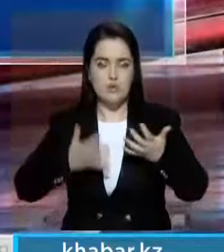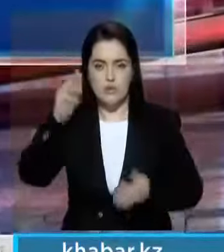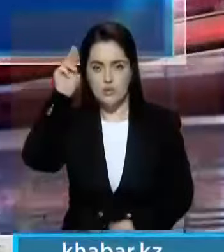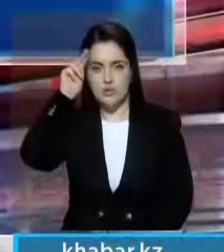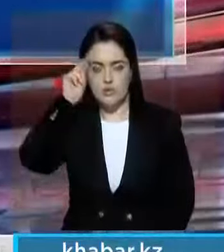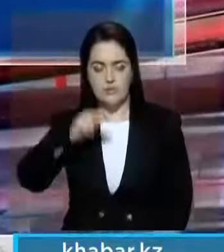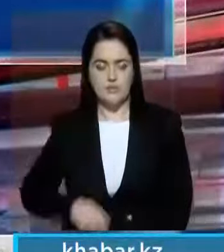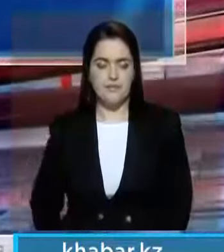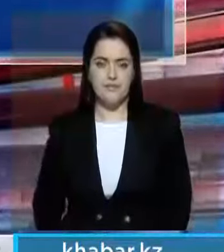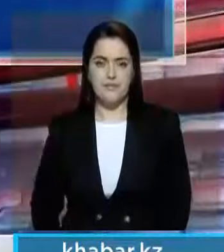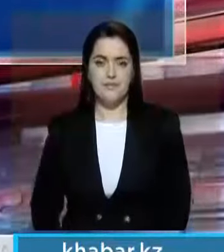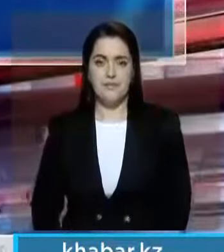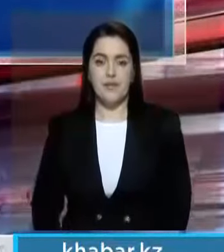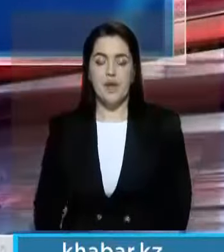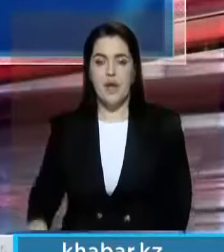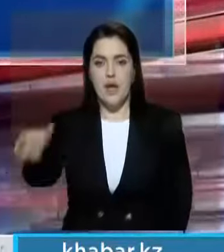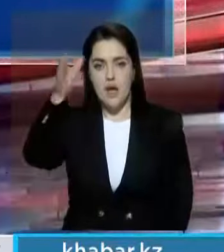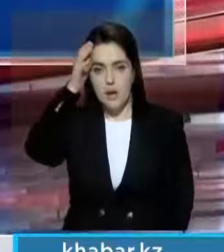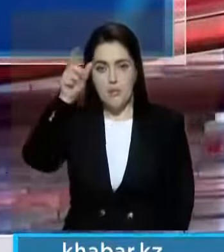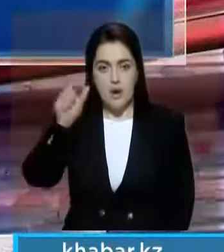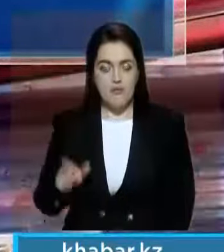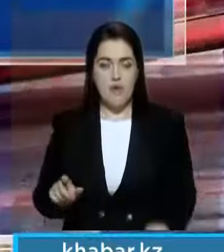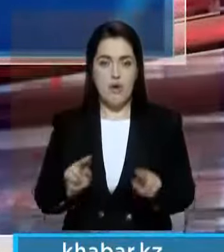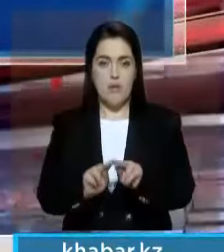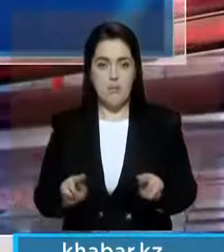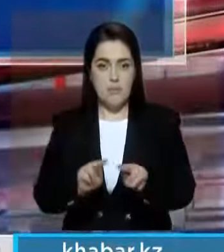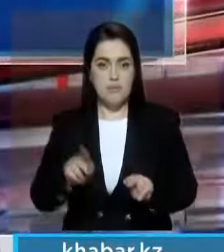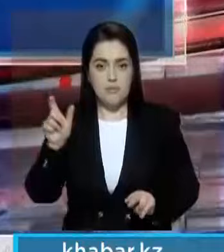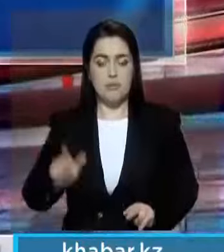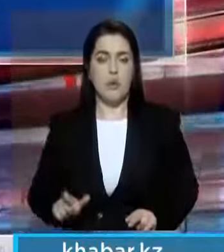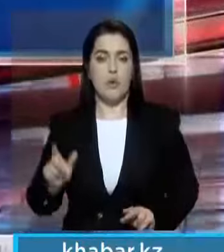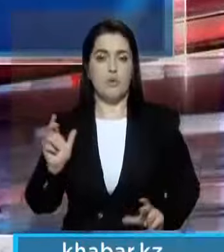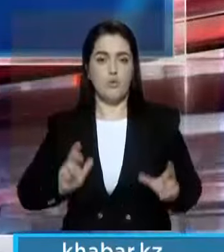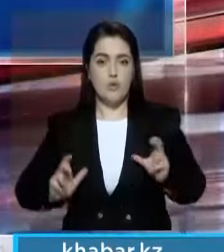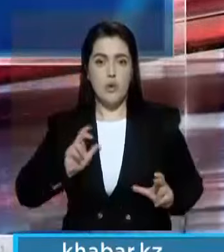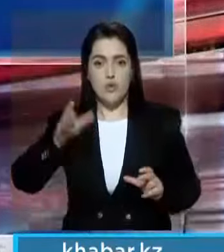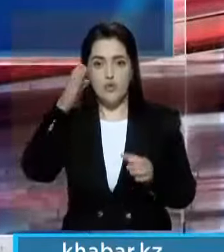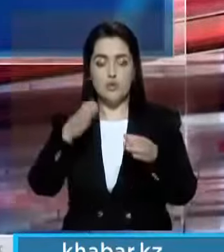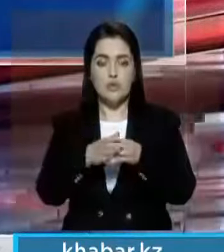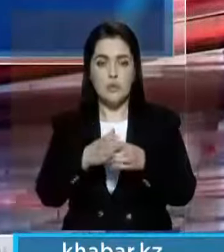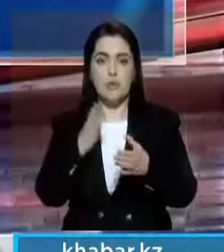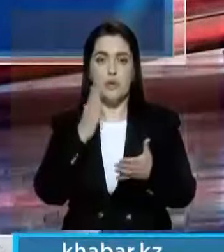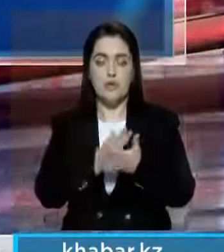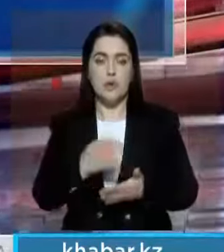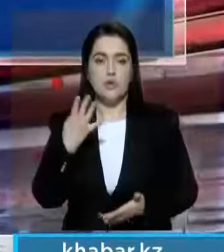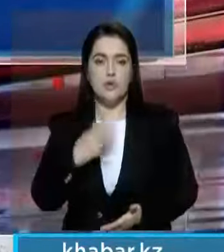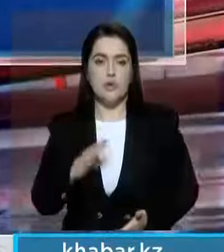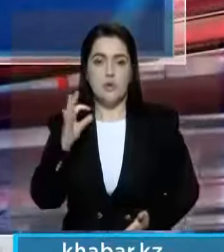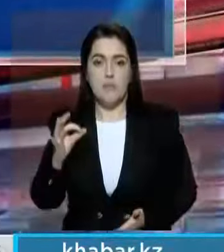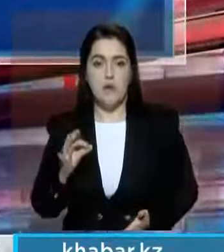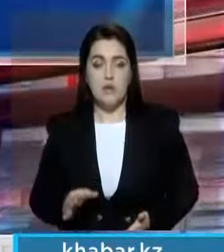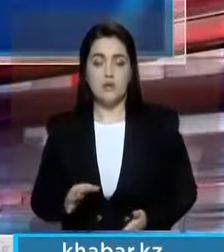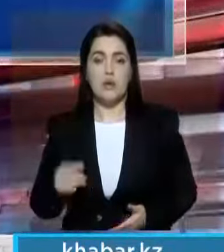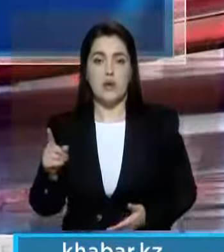исследование сегодня среди профессоров и преподавателей университета доля специалистов имеющих учёную степень составляют Чуть более 40% эти